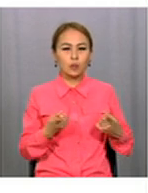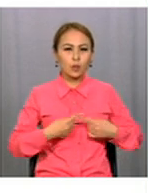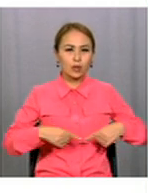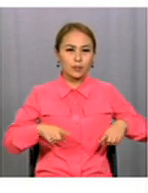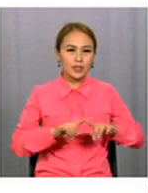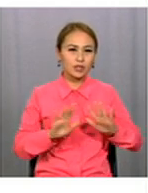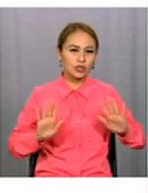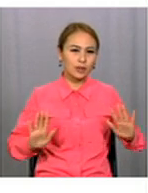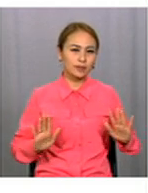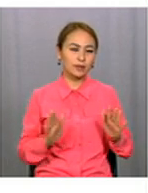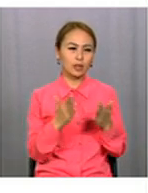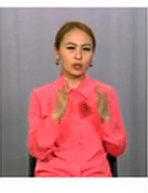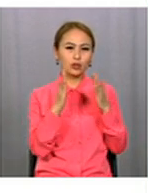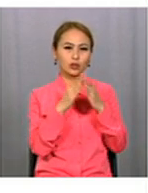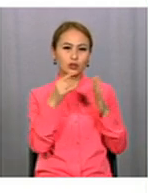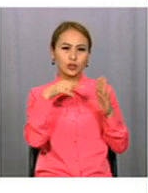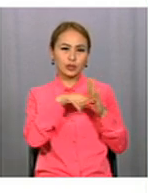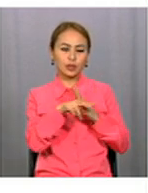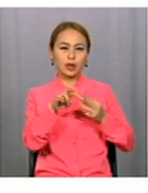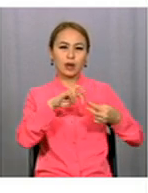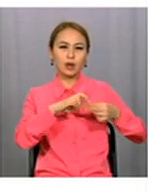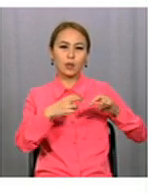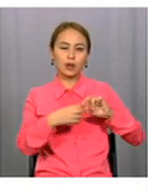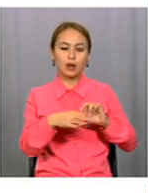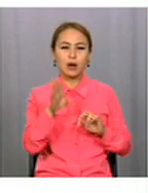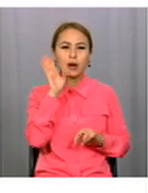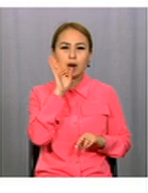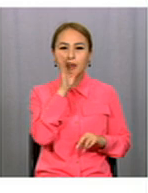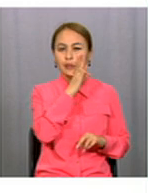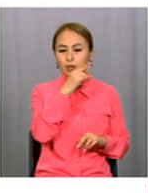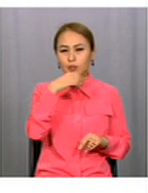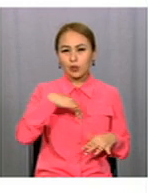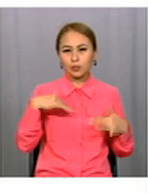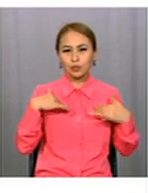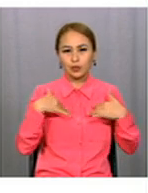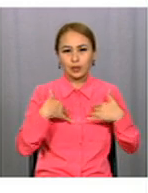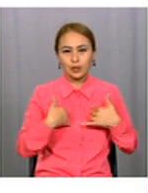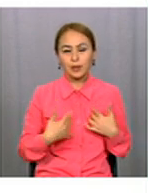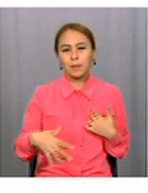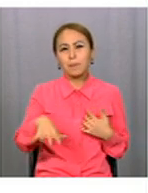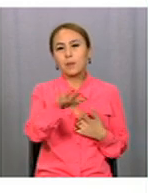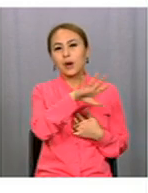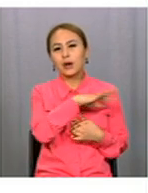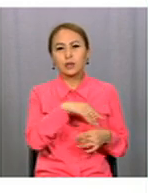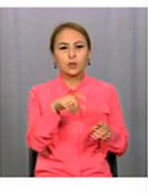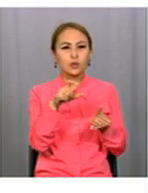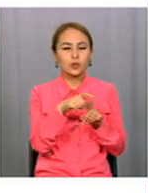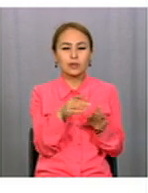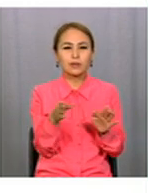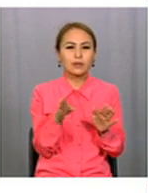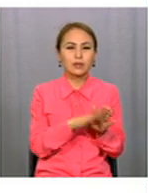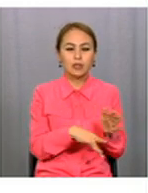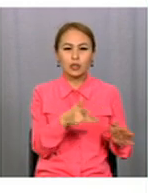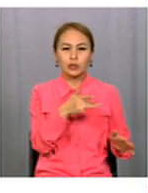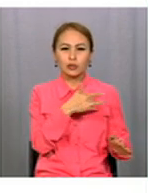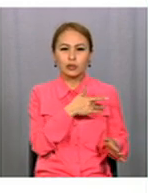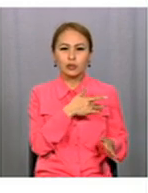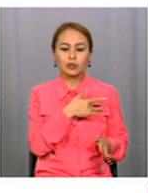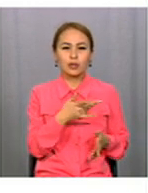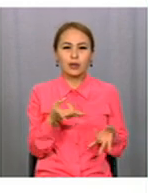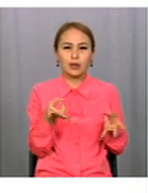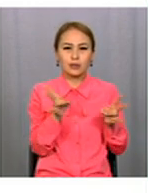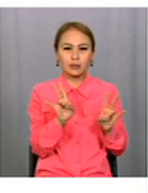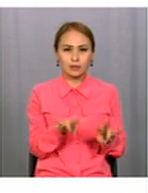жағдайлар, үй ішіндегі ахуал, ана бойындағы мұң қайғы барлығы сөзсіз кішкентай бала жүрегіне із